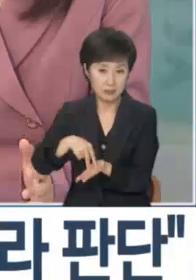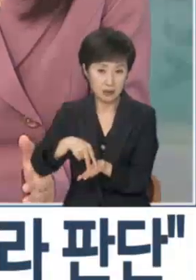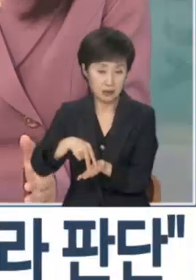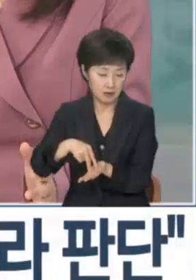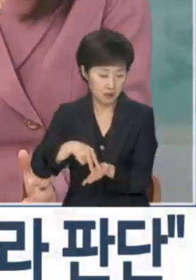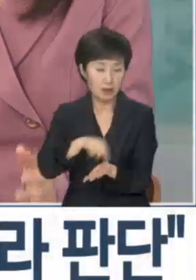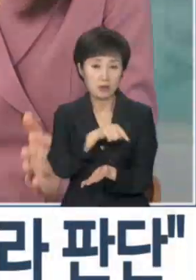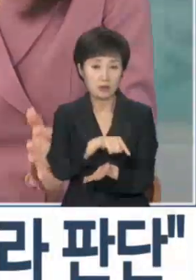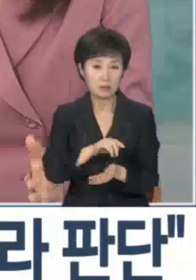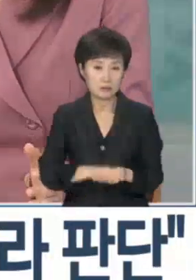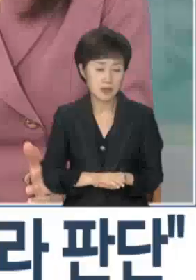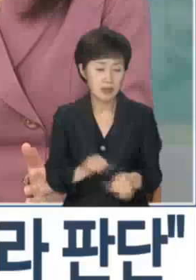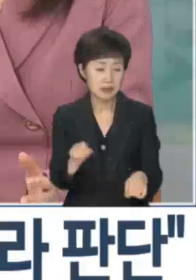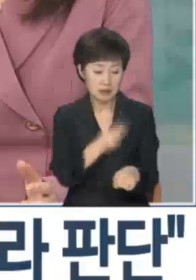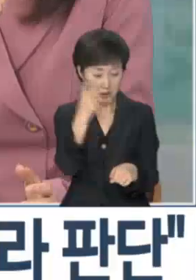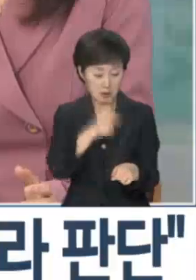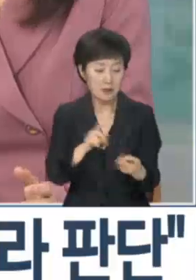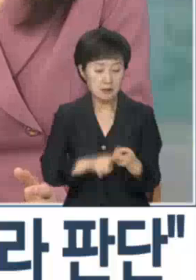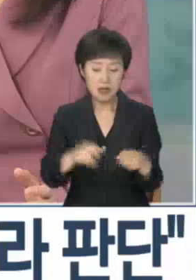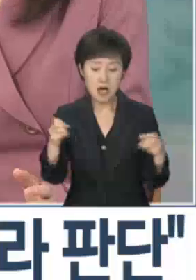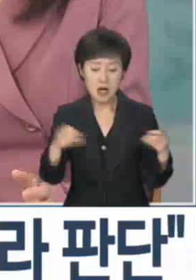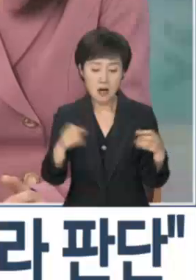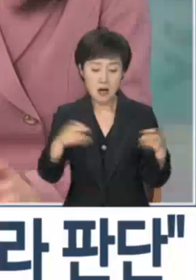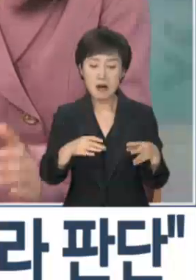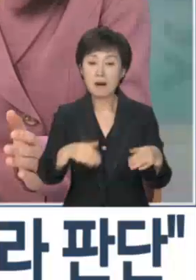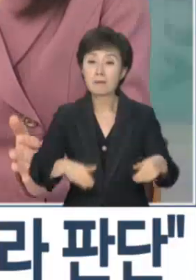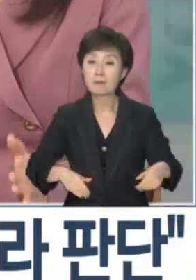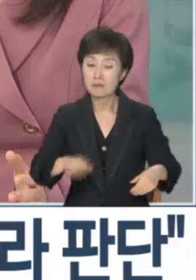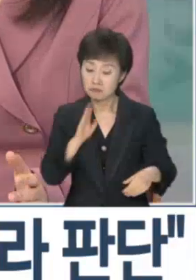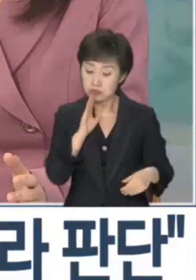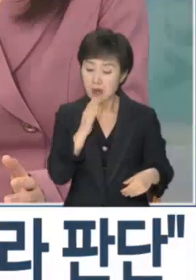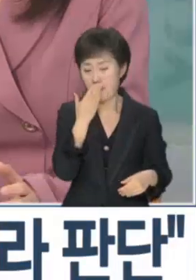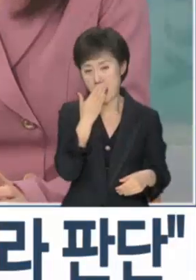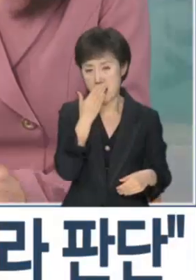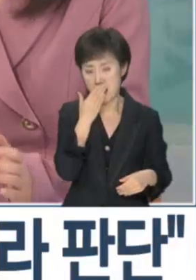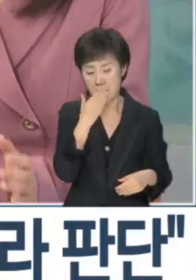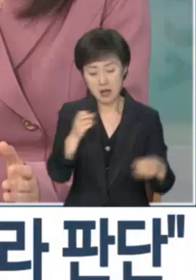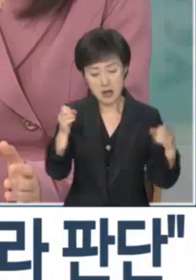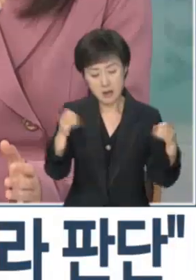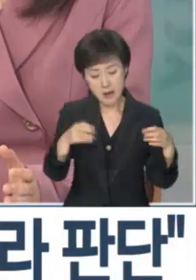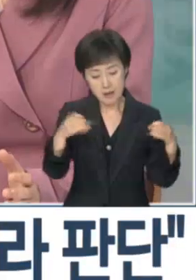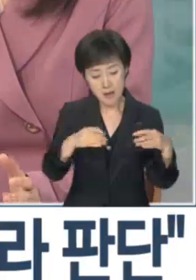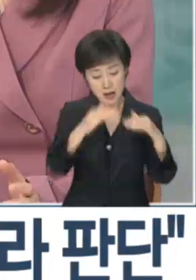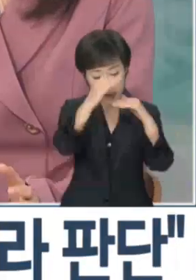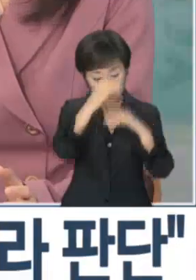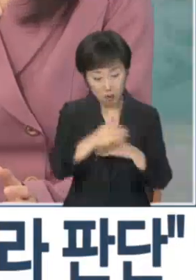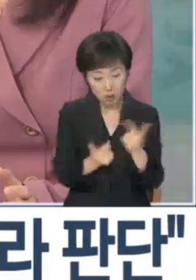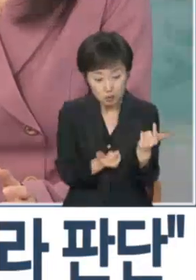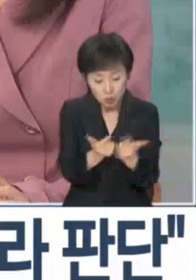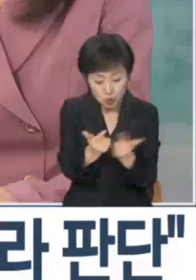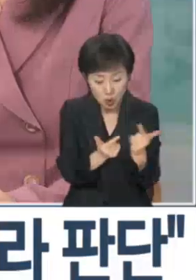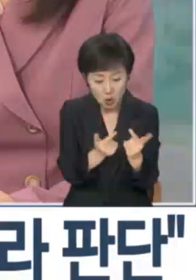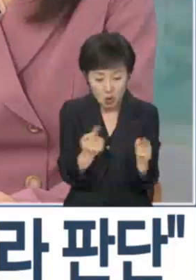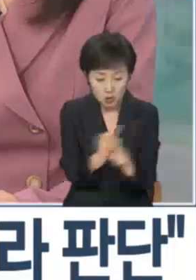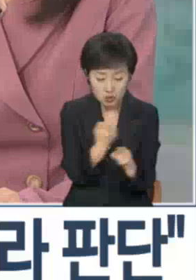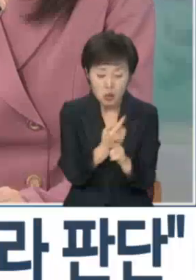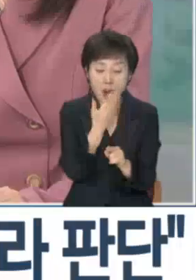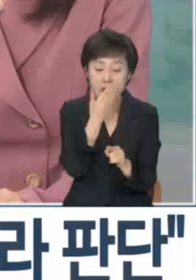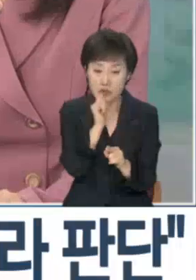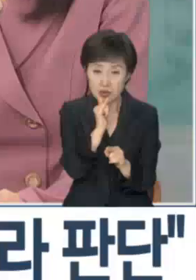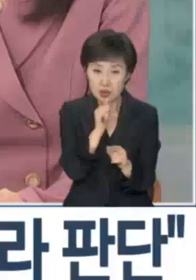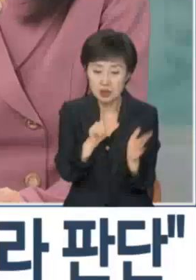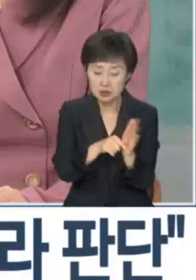내에서 얼마든지 이 특검안에 대해서 협상을 하고 또 처리를 하고 또 내용적인 면에서도 수정을 하거나 논의를 할 수